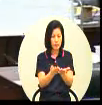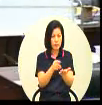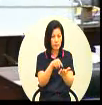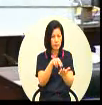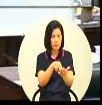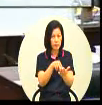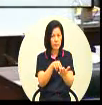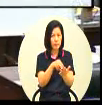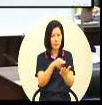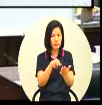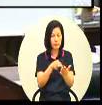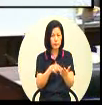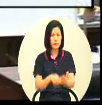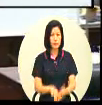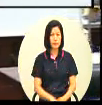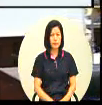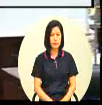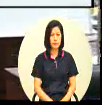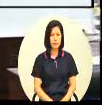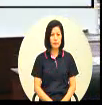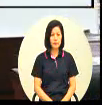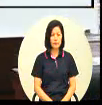我们看一下哈，